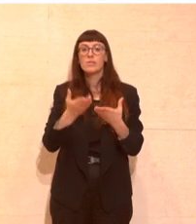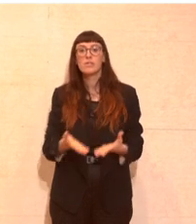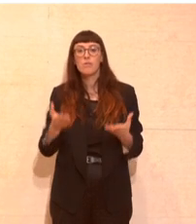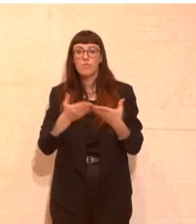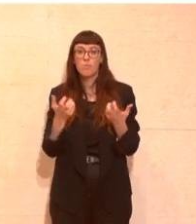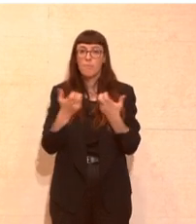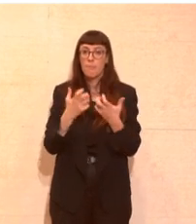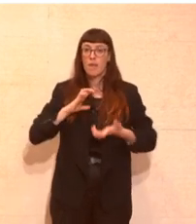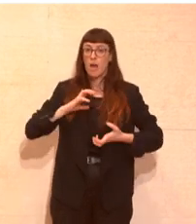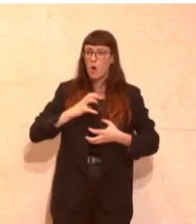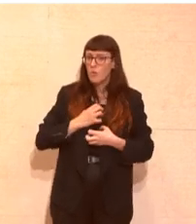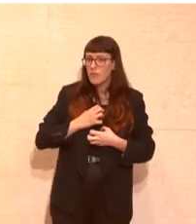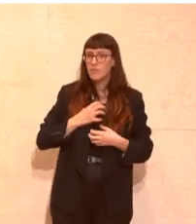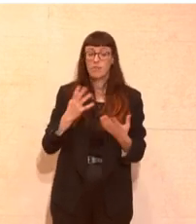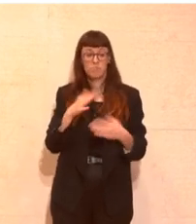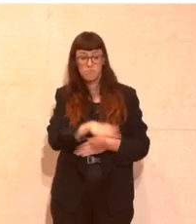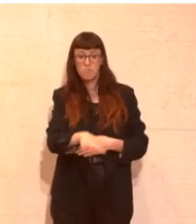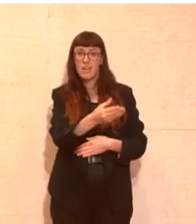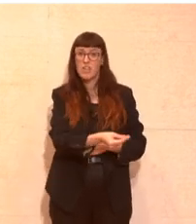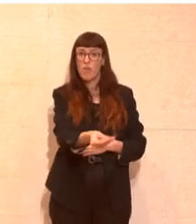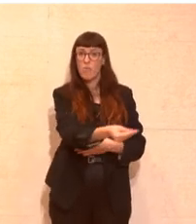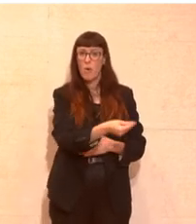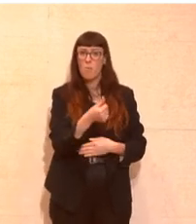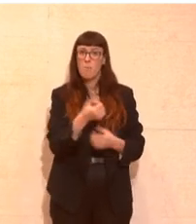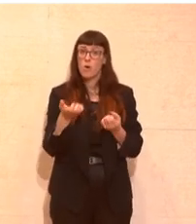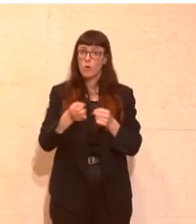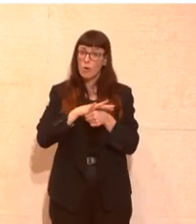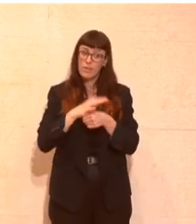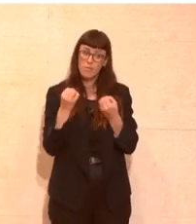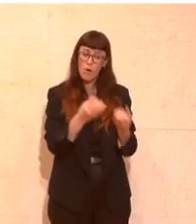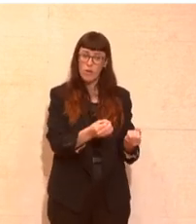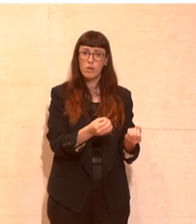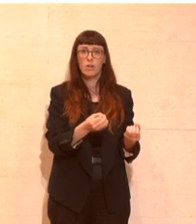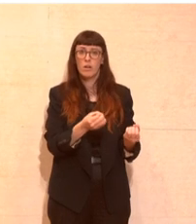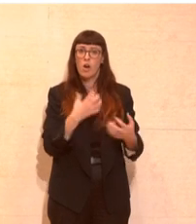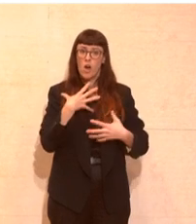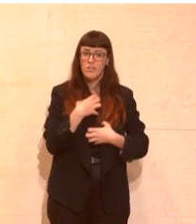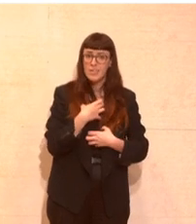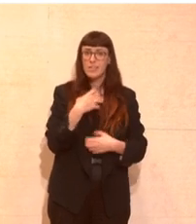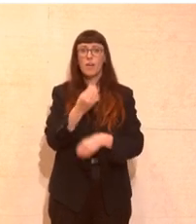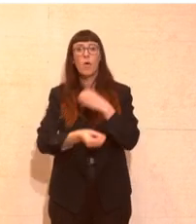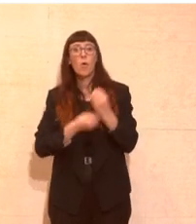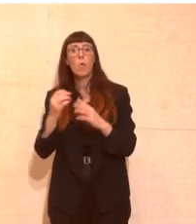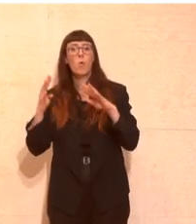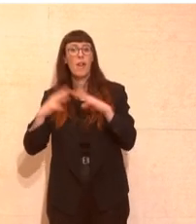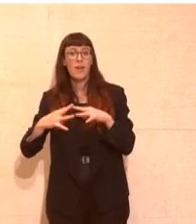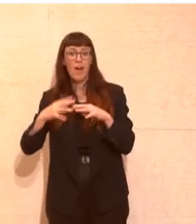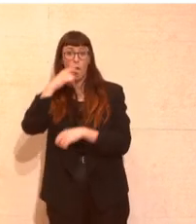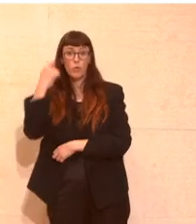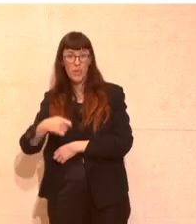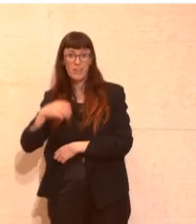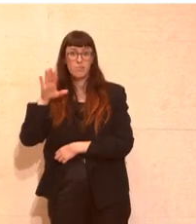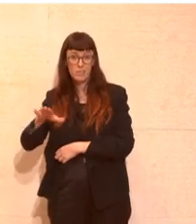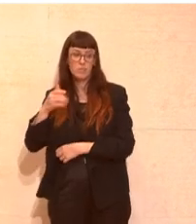Les enfants sont très anxieux à l'heure actuelle de l'actualité, la pandémie, la guerre en Ukraine. Et ça va avoir un impact sur leur sommeil, puisque